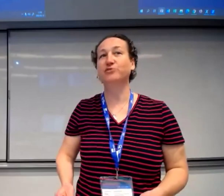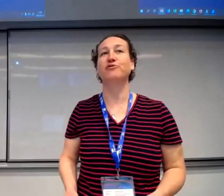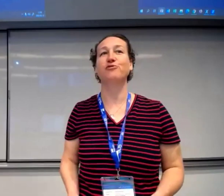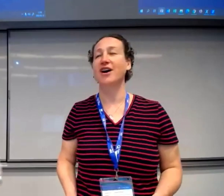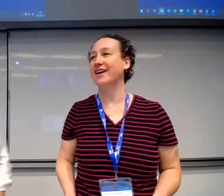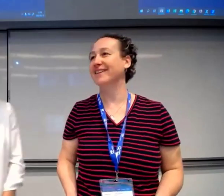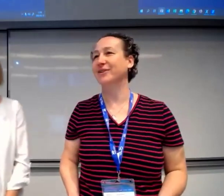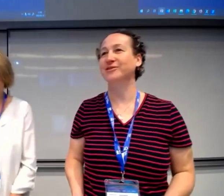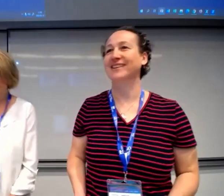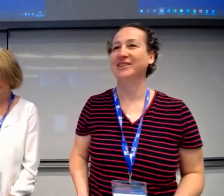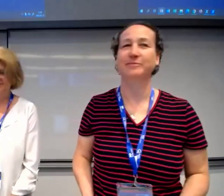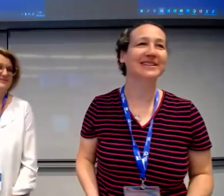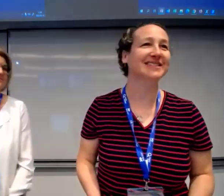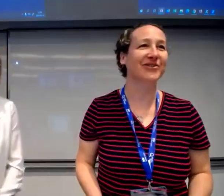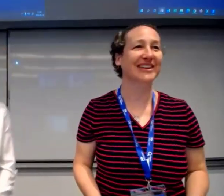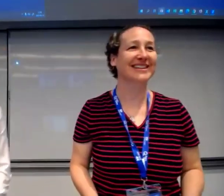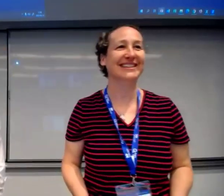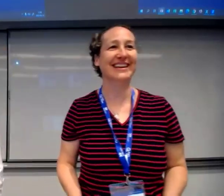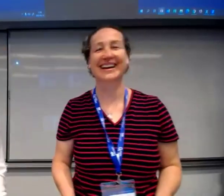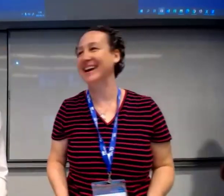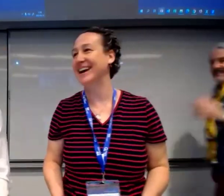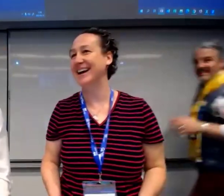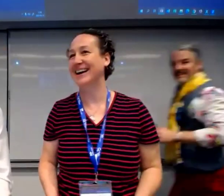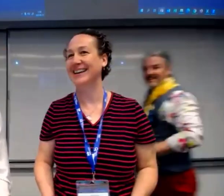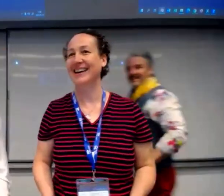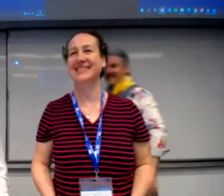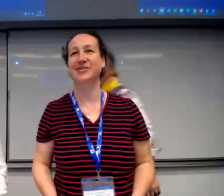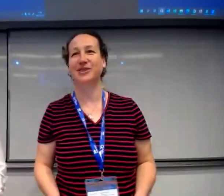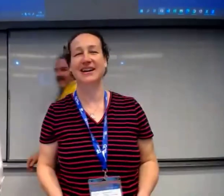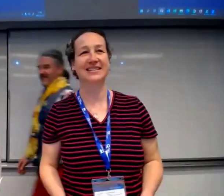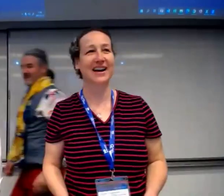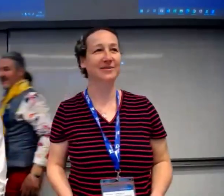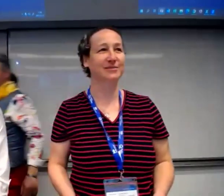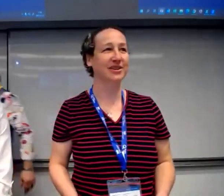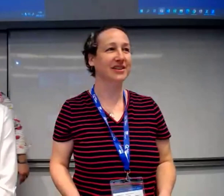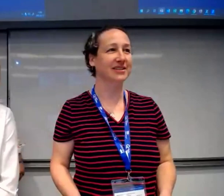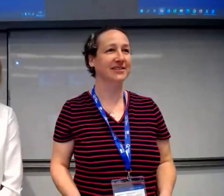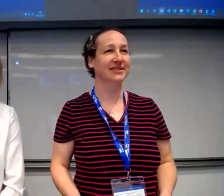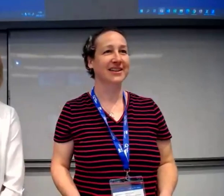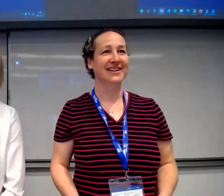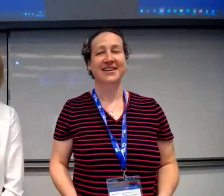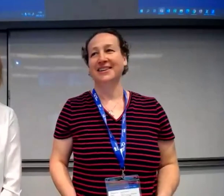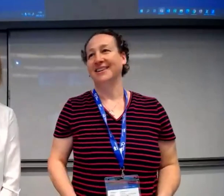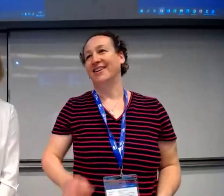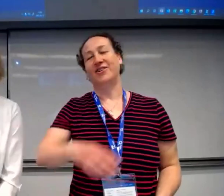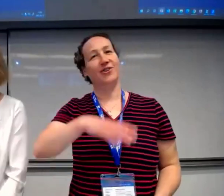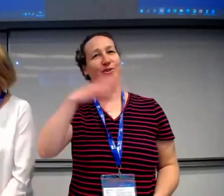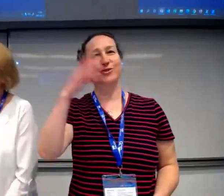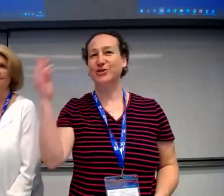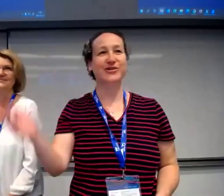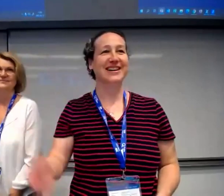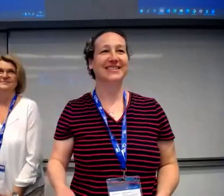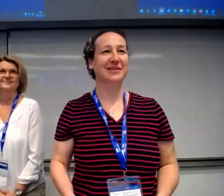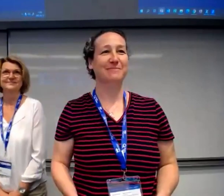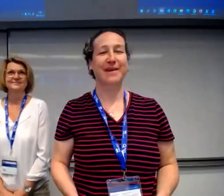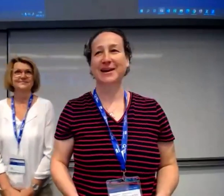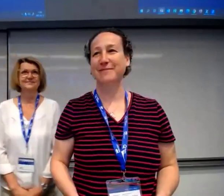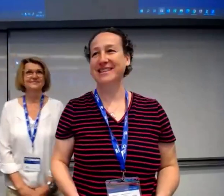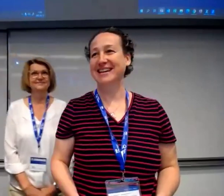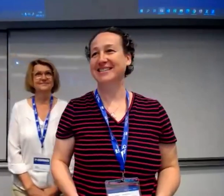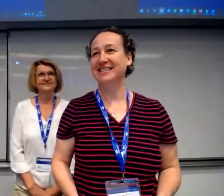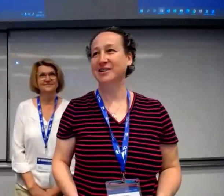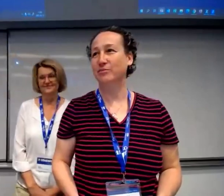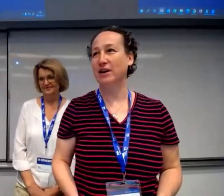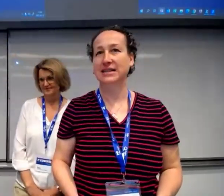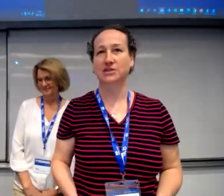C'est beau de vous voir avec autant de passion et d'intérêt à discuter ensemble. On continue dans cette